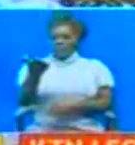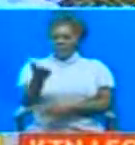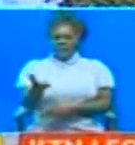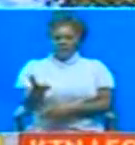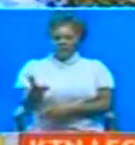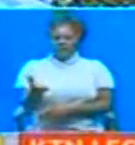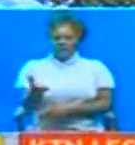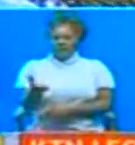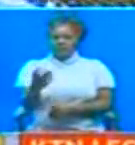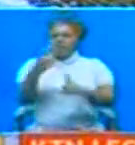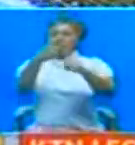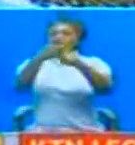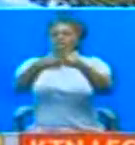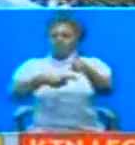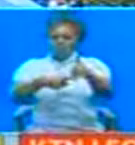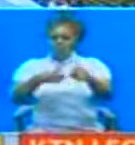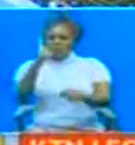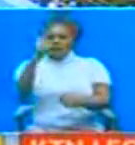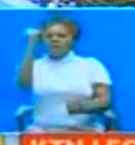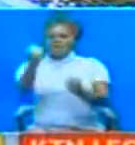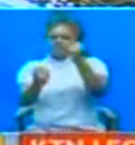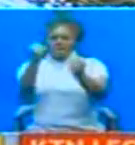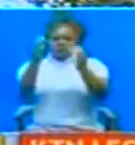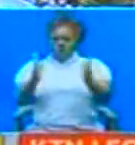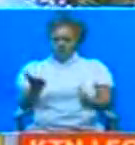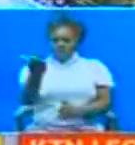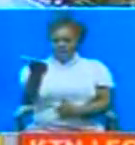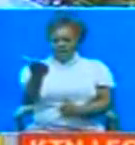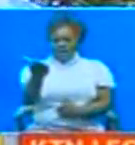ni kama imetoka kwa gari moja ambayo ilikuwa kwa garage.